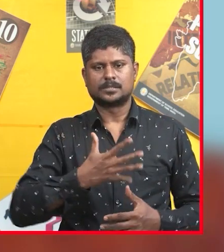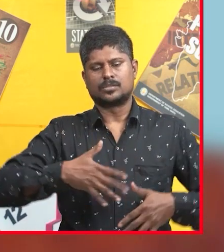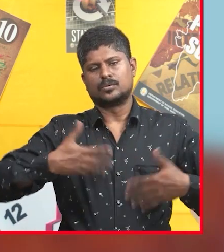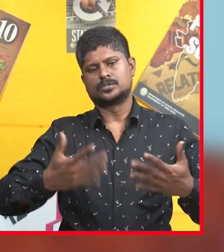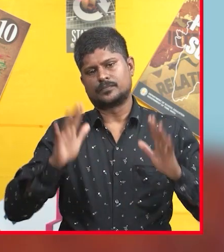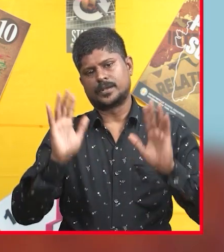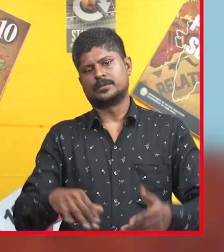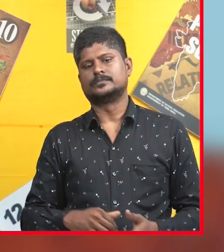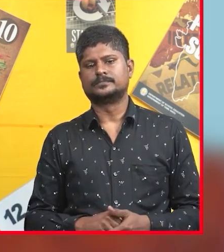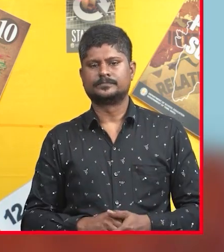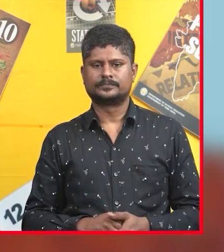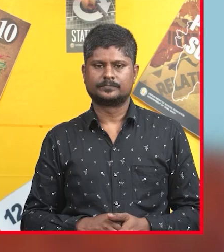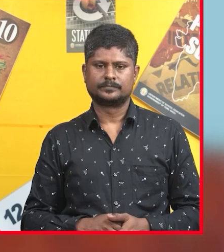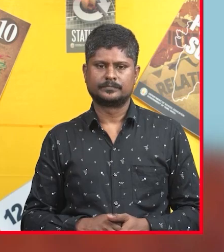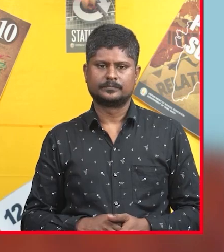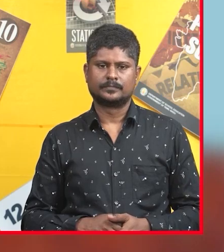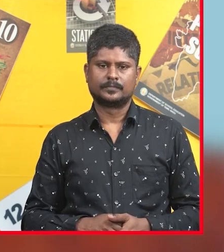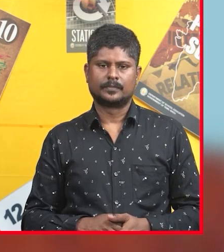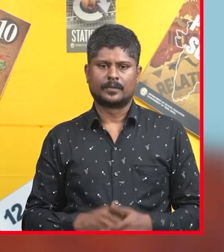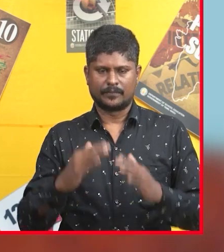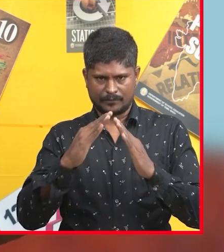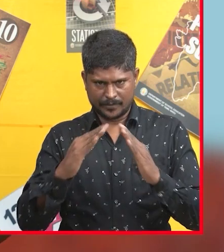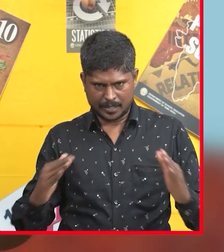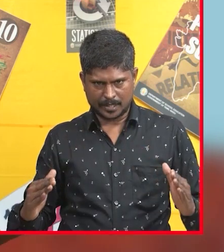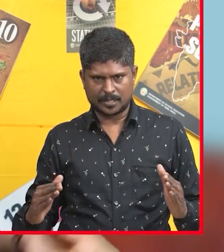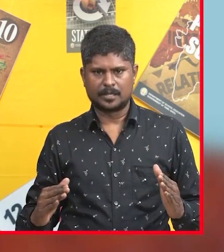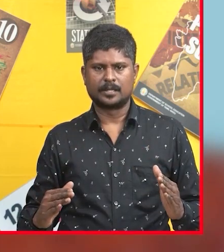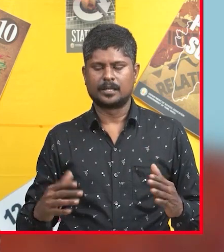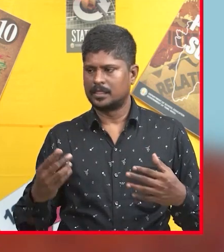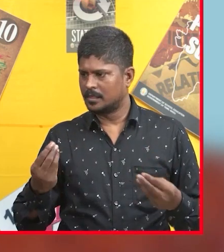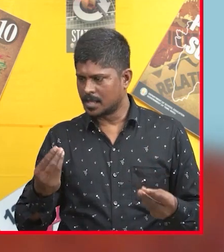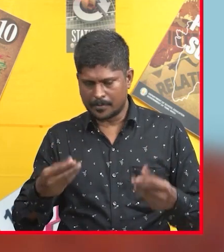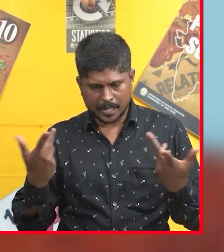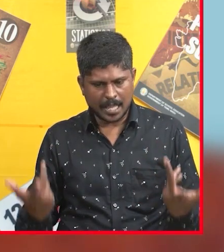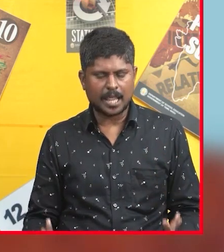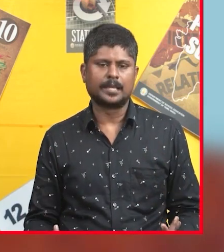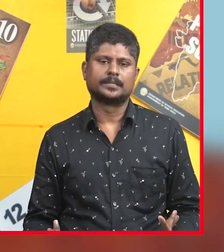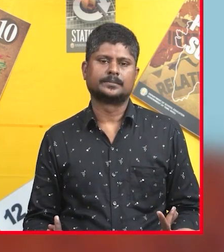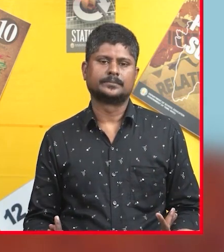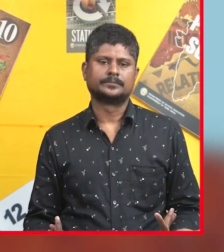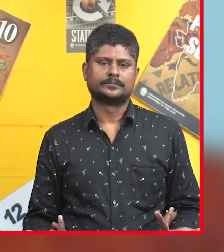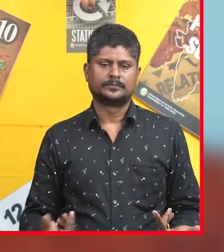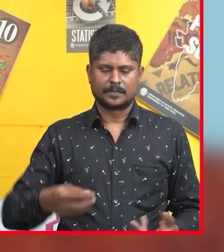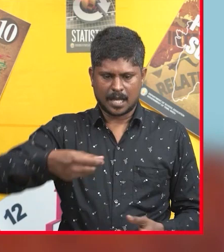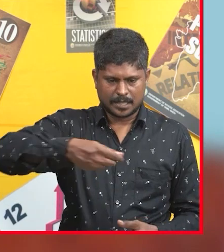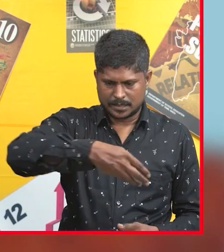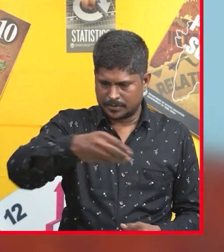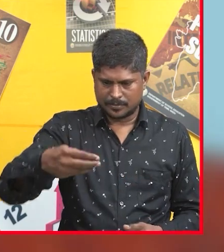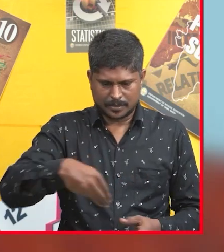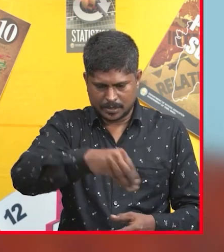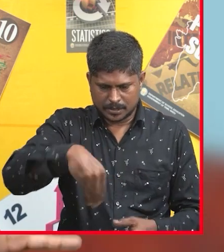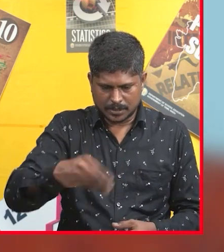நம்முடைய முன்னோர்கள். அப்படி வீட்டுல தானியம் எதுவும் இருக்காது. சரிங்களா, வீட்டுல அரிசி